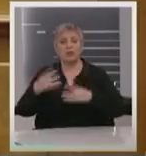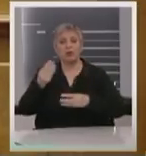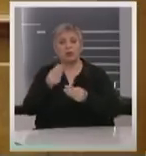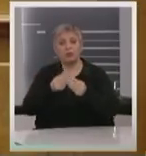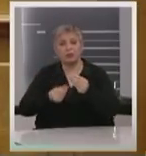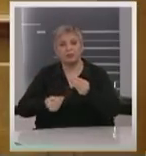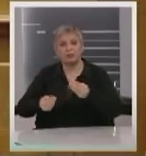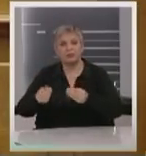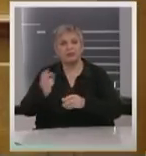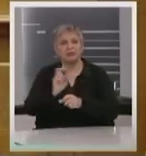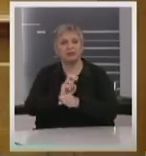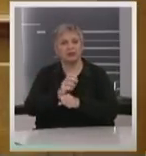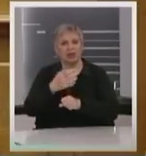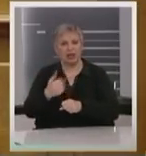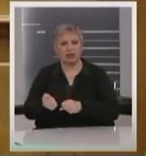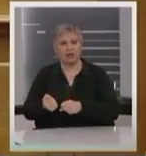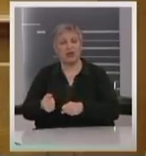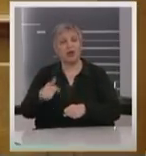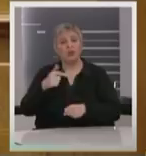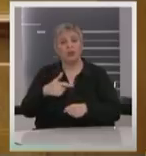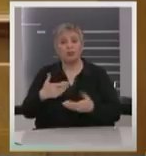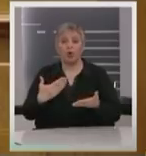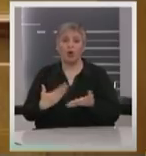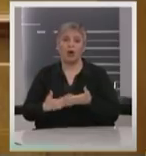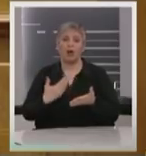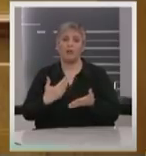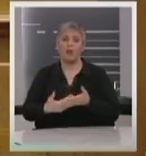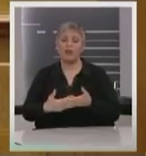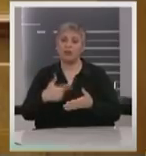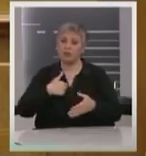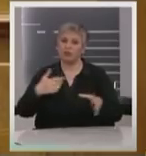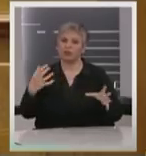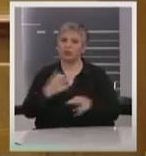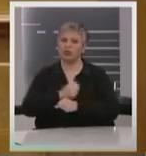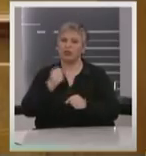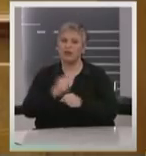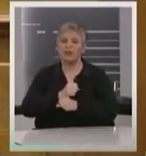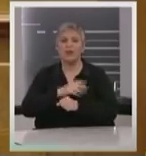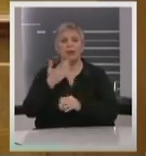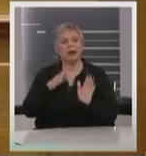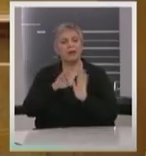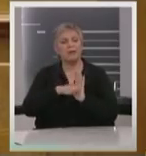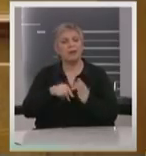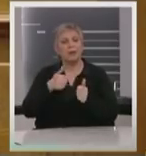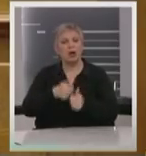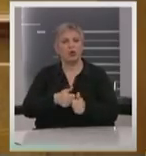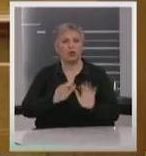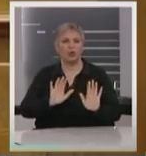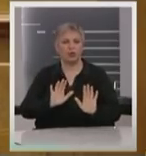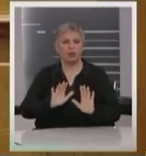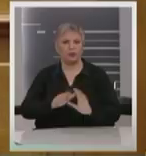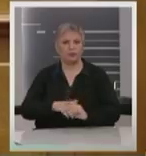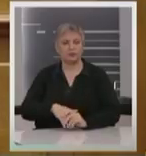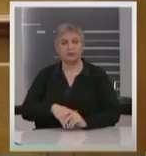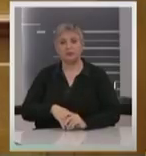δήθεν απόδειξη της επιτυχίας της κυβερνητικής πολιτικής. Μπορεί κάποιος φωστήρας από